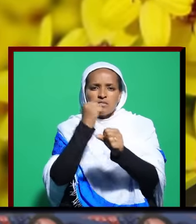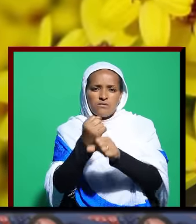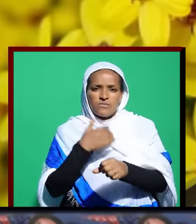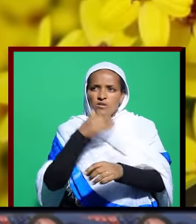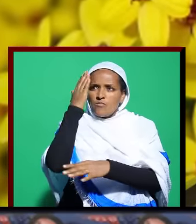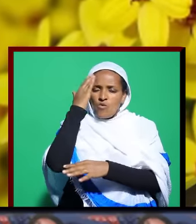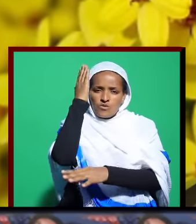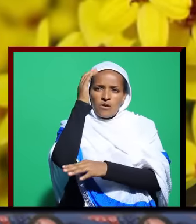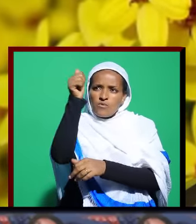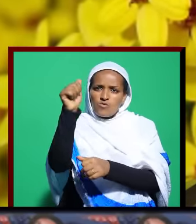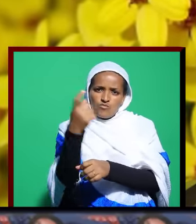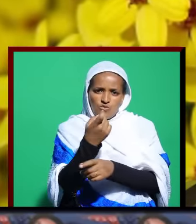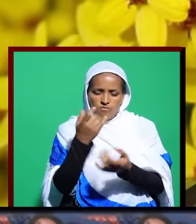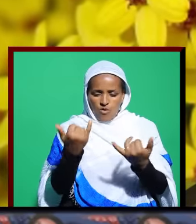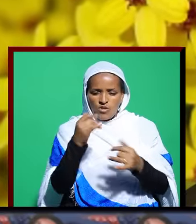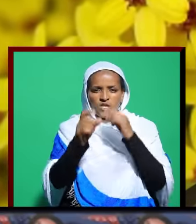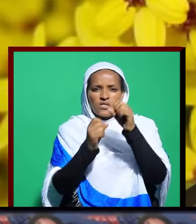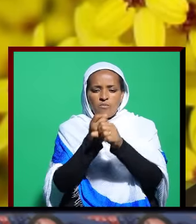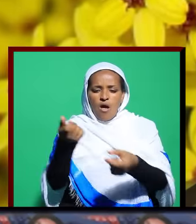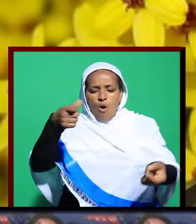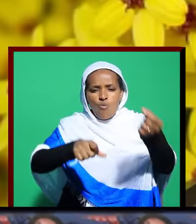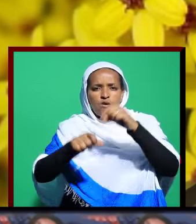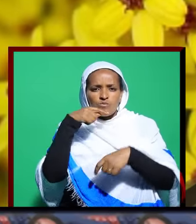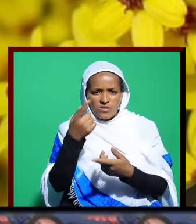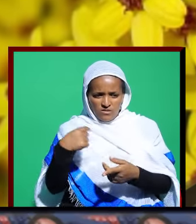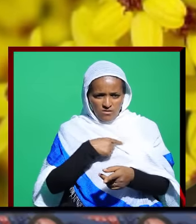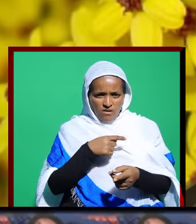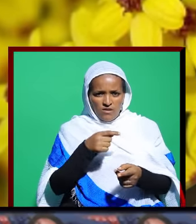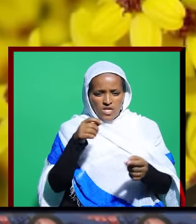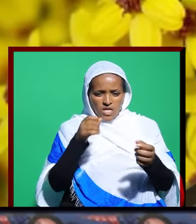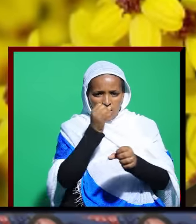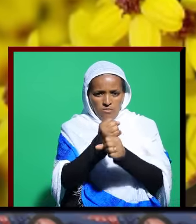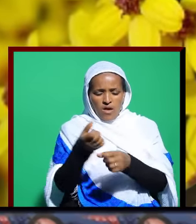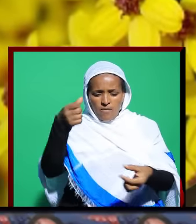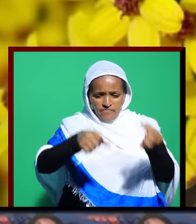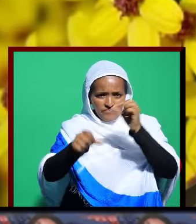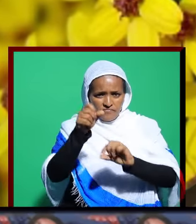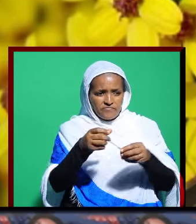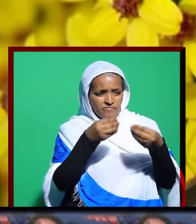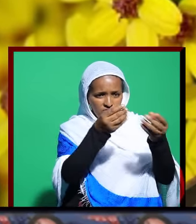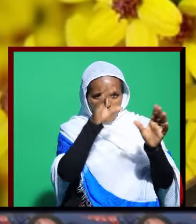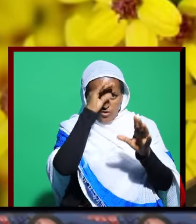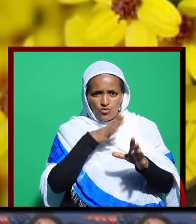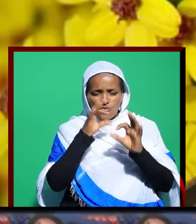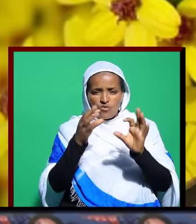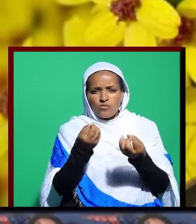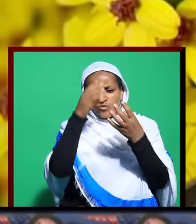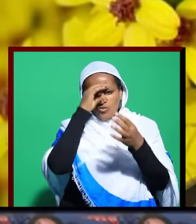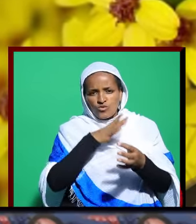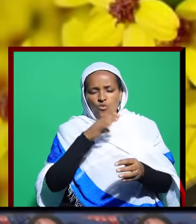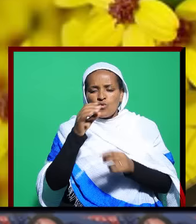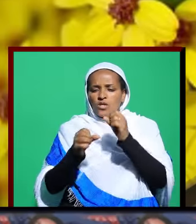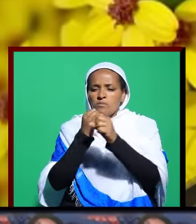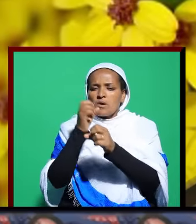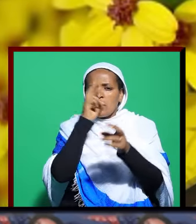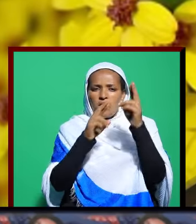ስራ ይሰራ ነበር? የሚያውቀው እግዚአብሔር ቢሆንም ማለት ነው። አሁን እድሜ አዋጡ ብንባል የምናዋጣላቸው ሰዎች የሉም? በስራቸው የሚያስደስቱን ማለት ነው። ብዙ